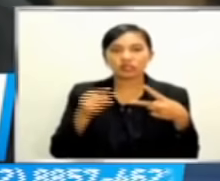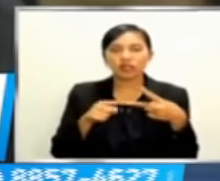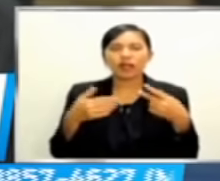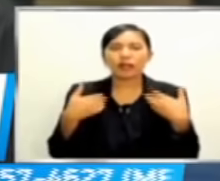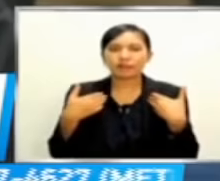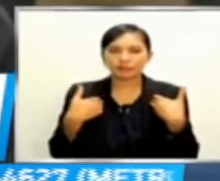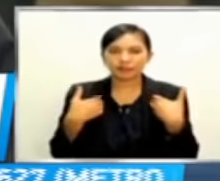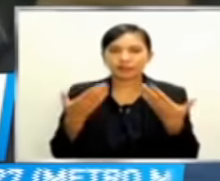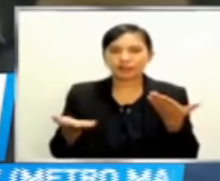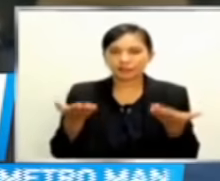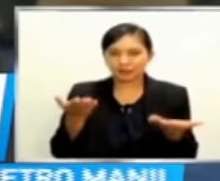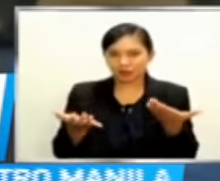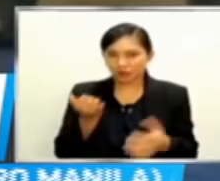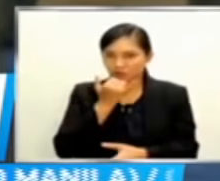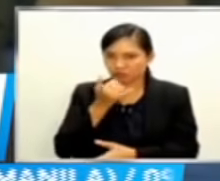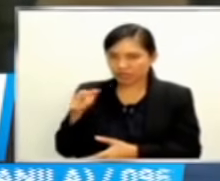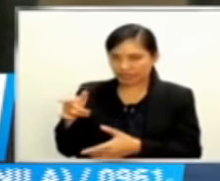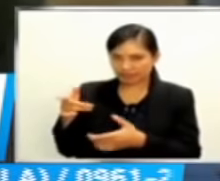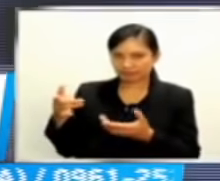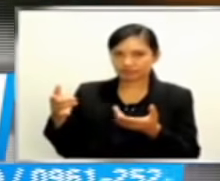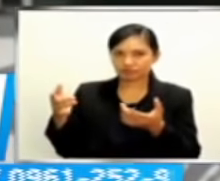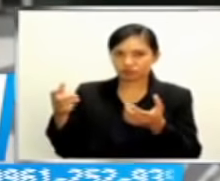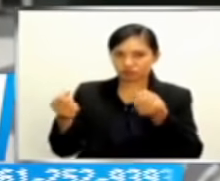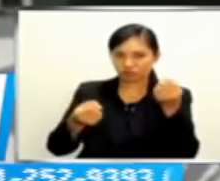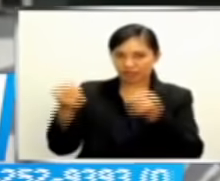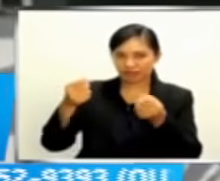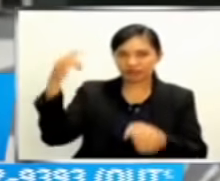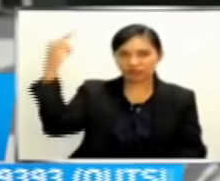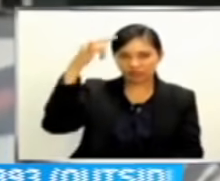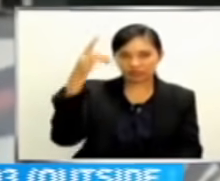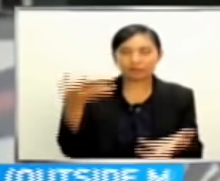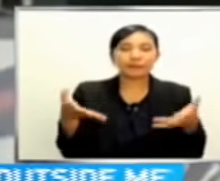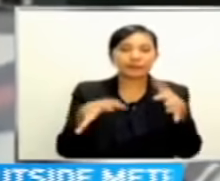nagawa. So it could be pilot errors? Yes. Combination.